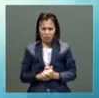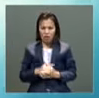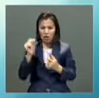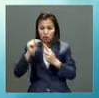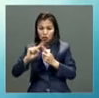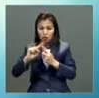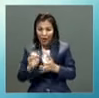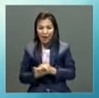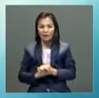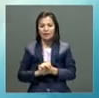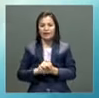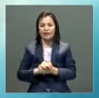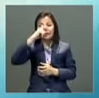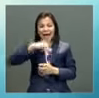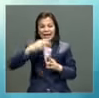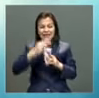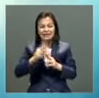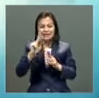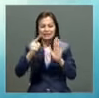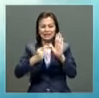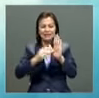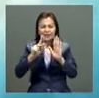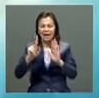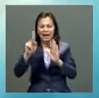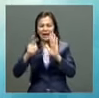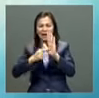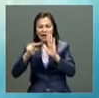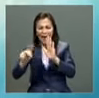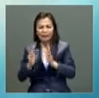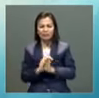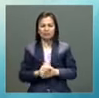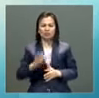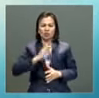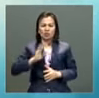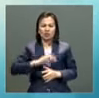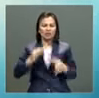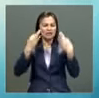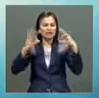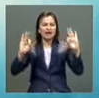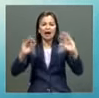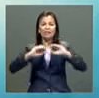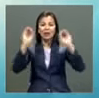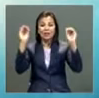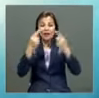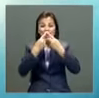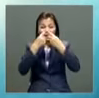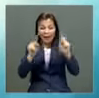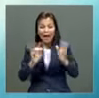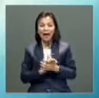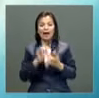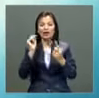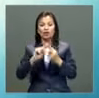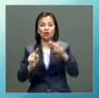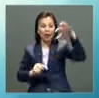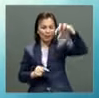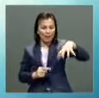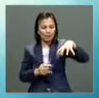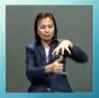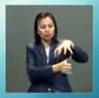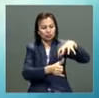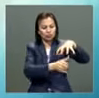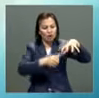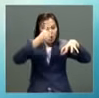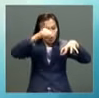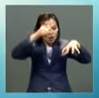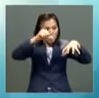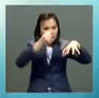นะใช้ภาษาไทยแล้วมันรู้สึกแหมมันเสียอิสรภาพยังไงก็ไม่รู้แต่ว่าพอบอกว่าเป็นควอรันทีนแล้วก็ผส